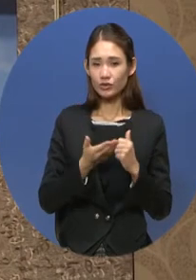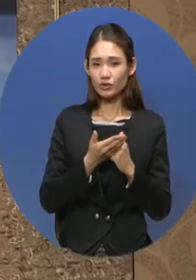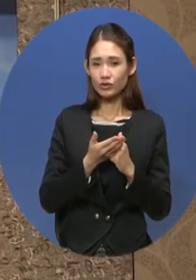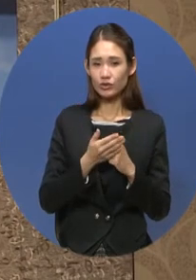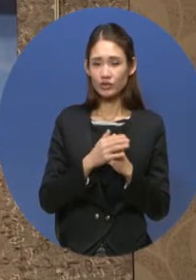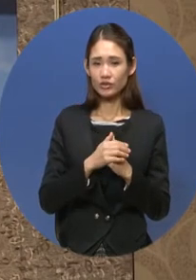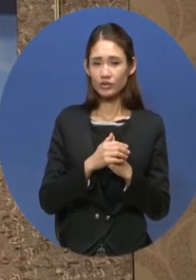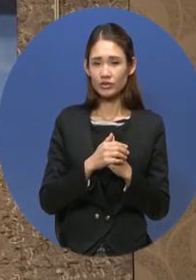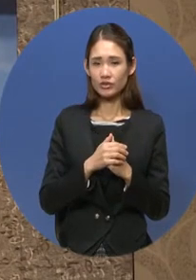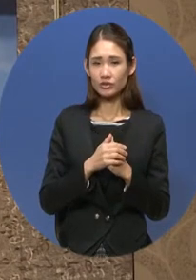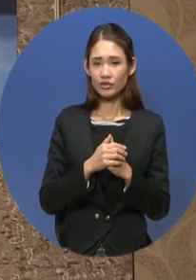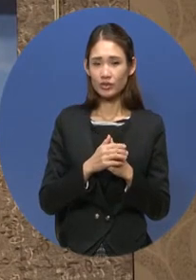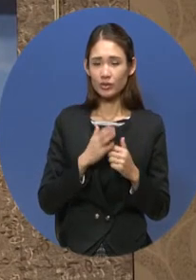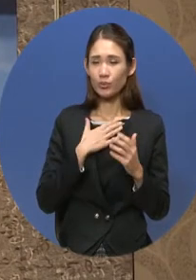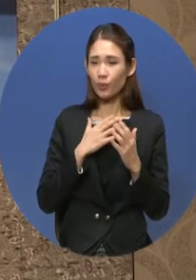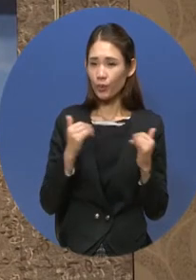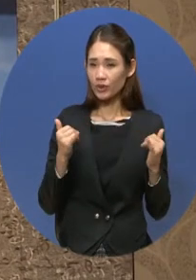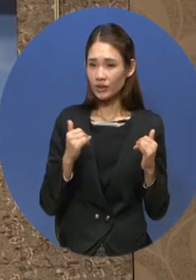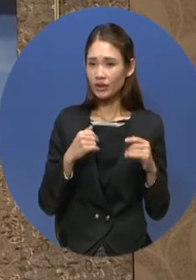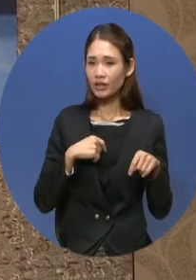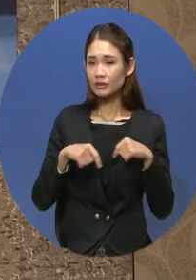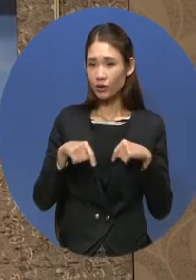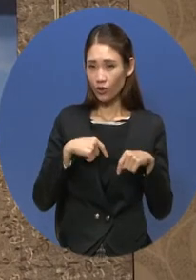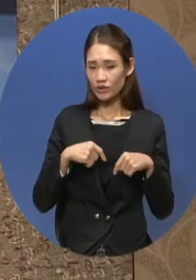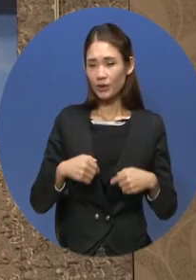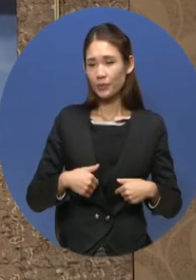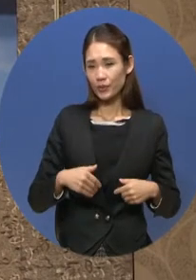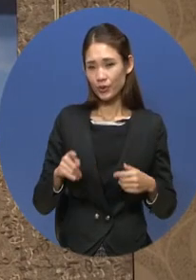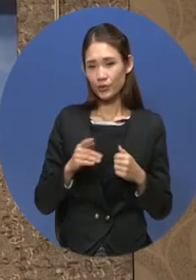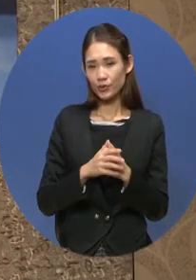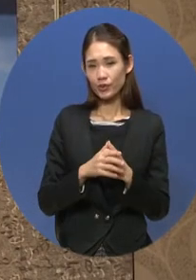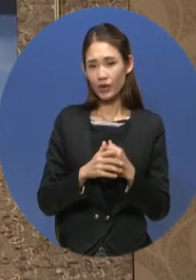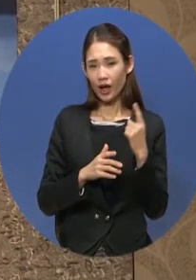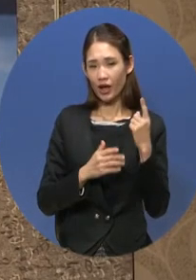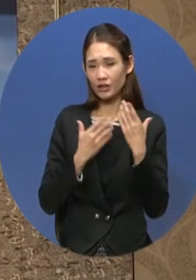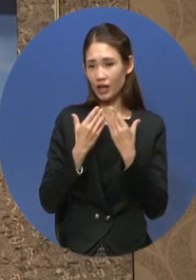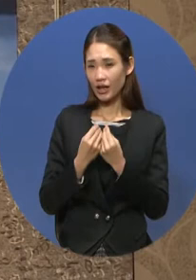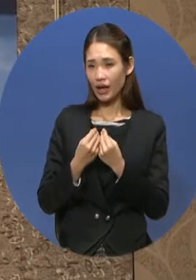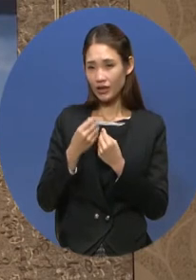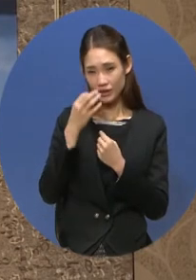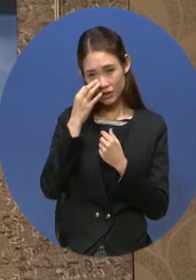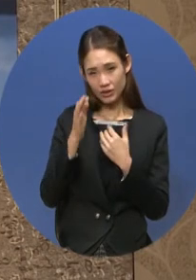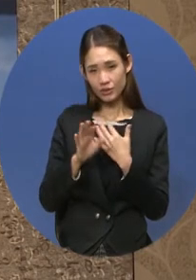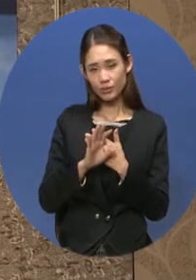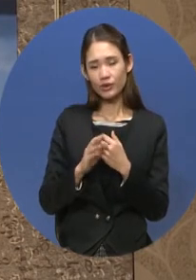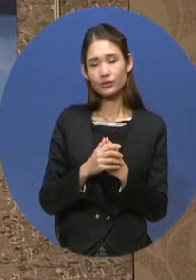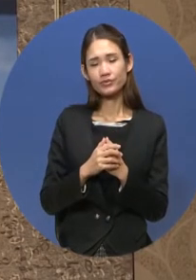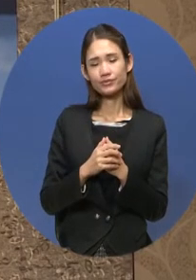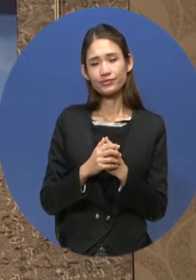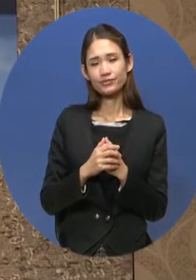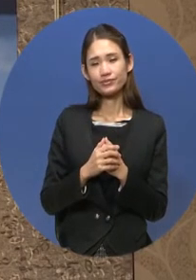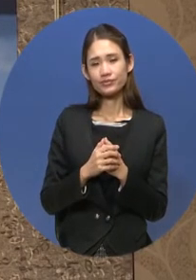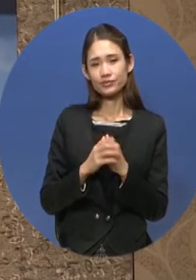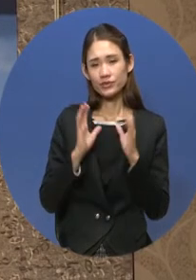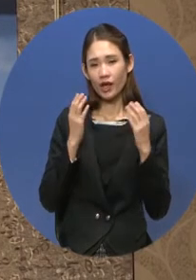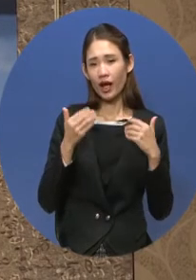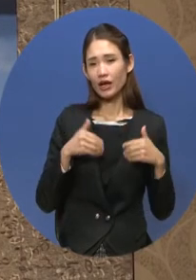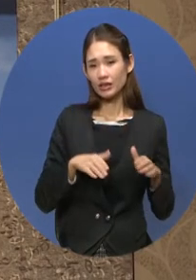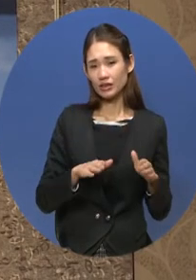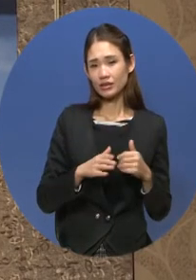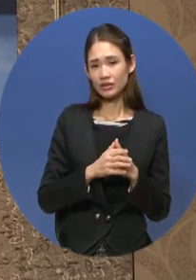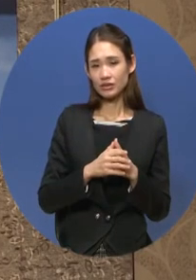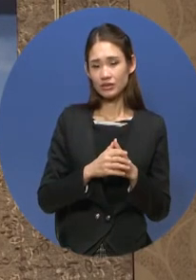어떤 정책, 그 본인들에게 필요한 정책들. 그러니까 쉽게 한 가지 예로 아이를 이제 낳으면은